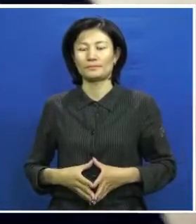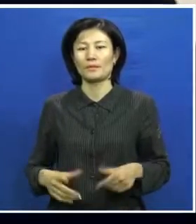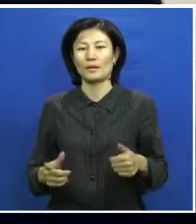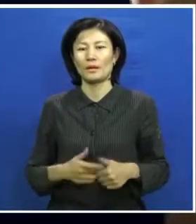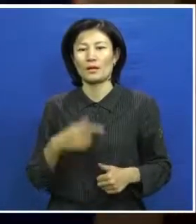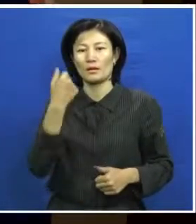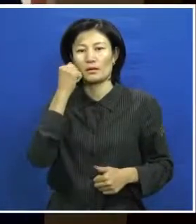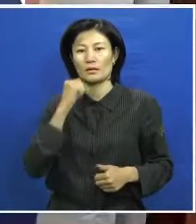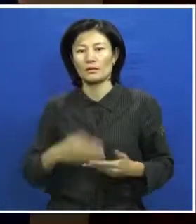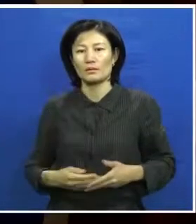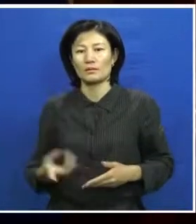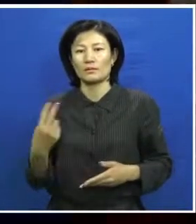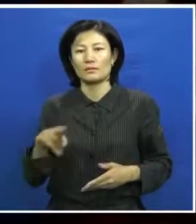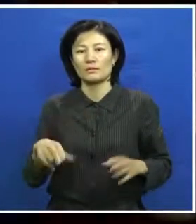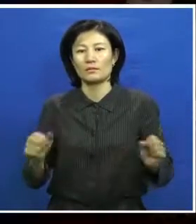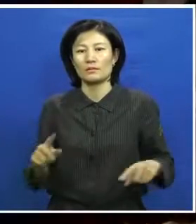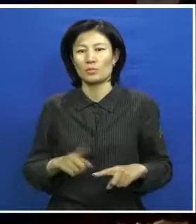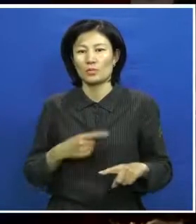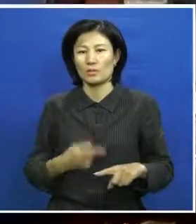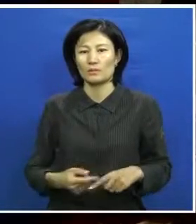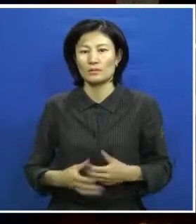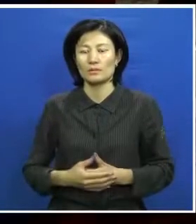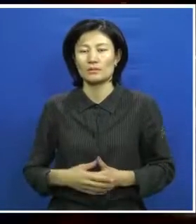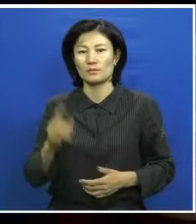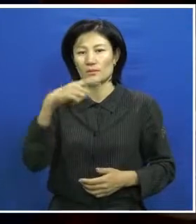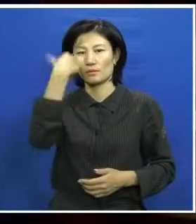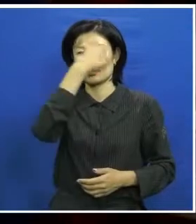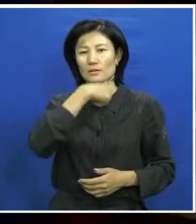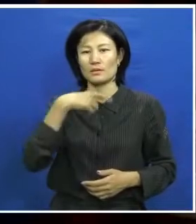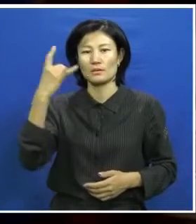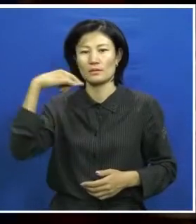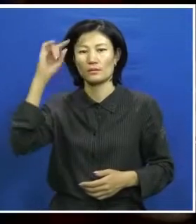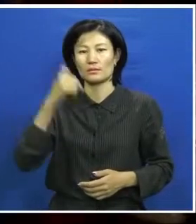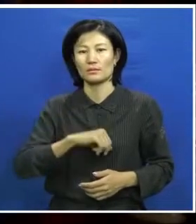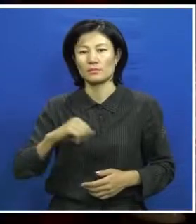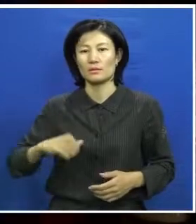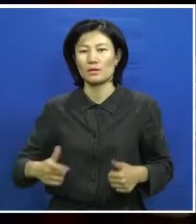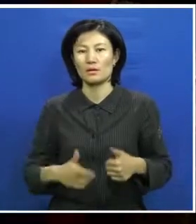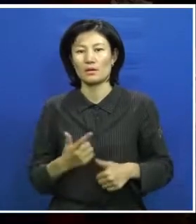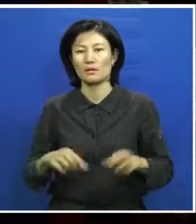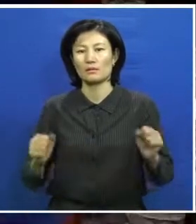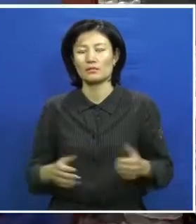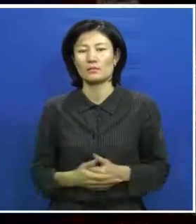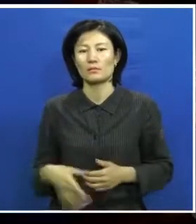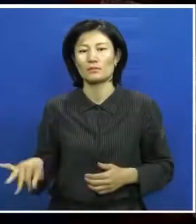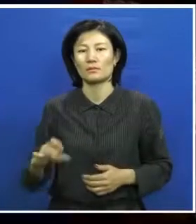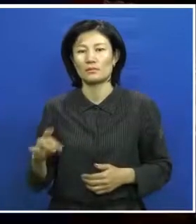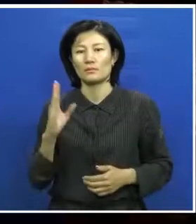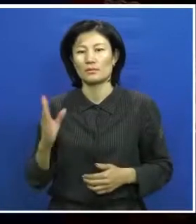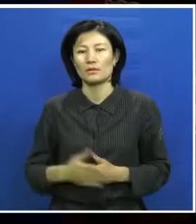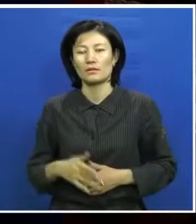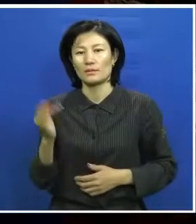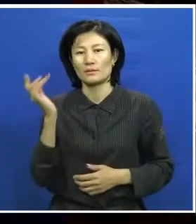Аталарымыздың күні, апаларымыздың күні, осы біздің қазақтың өзі аталарымыздың дәстүрі бар ғой. Әрқашан